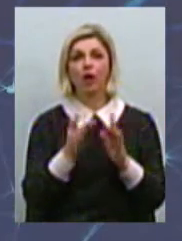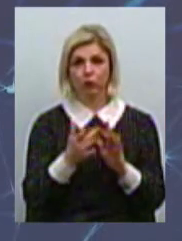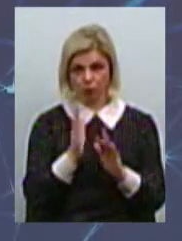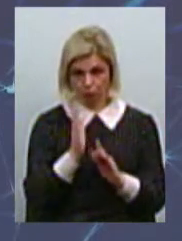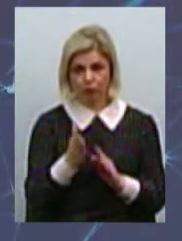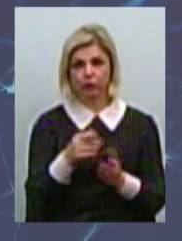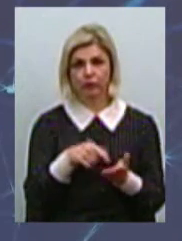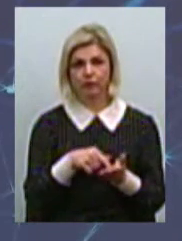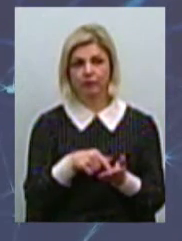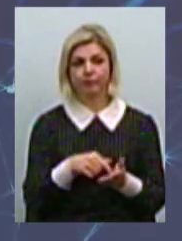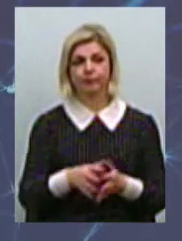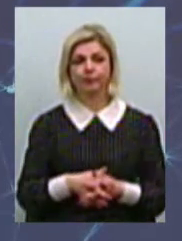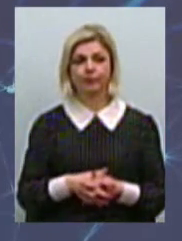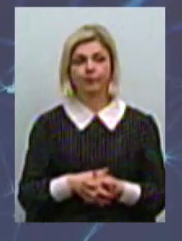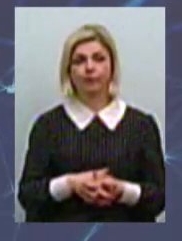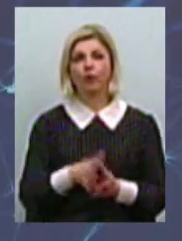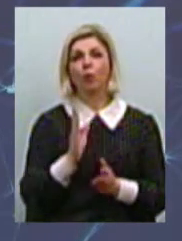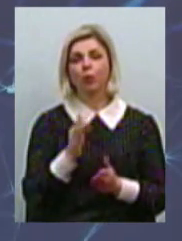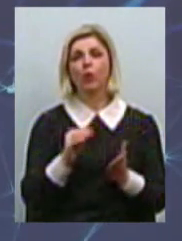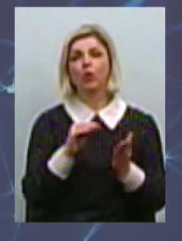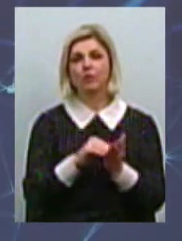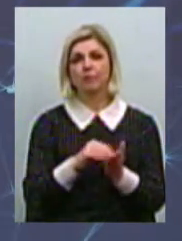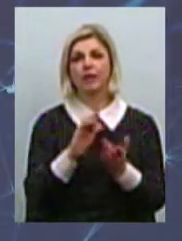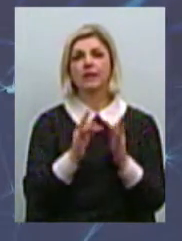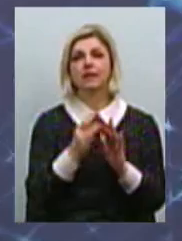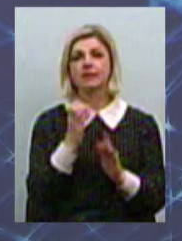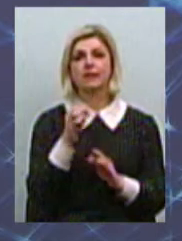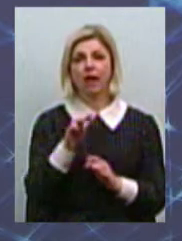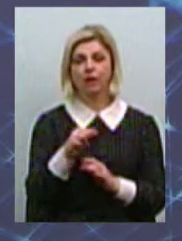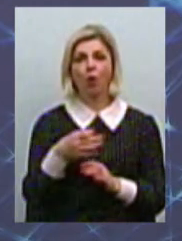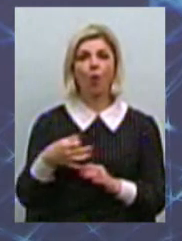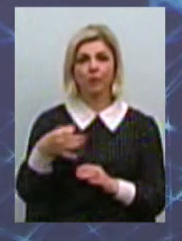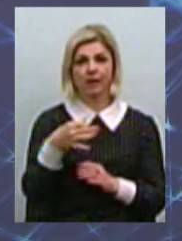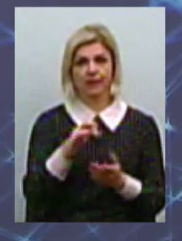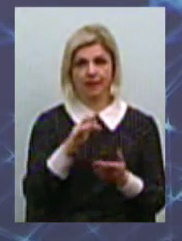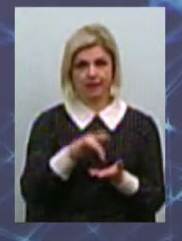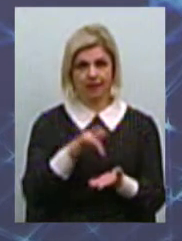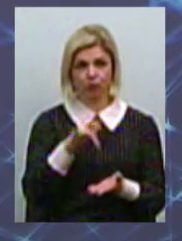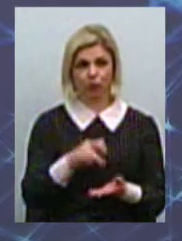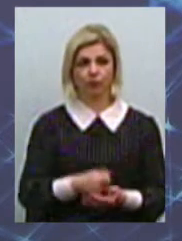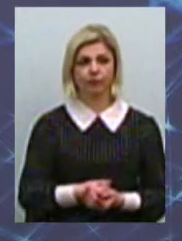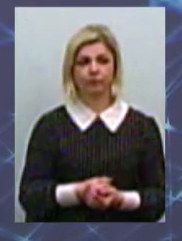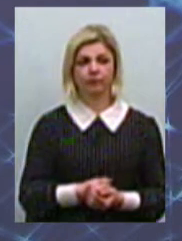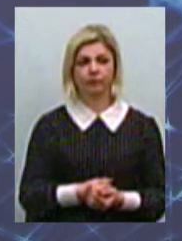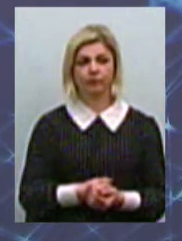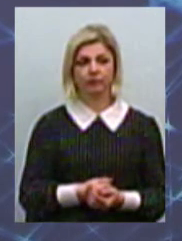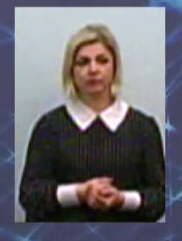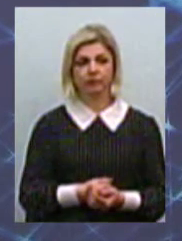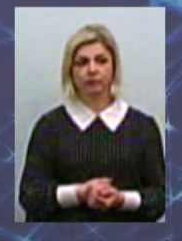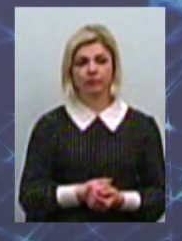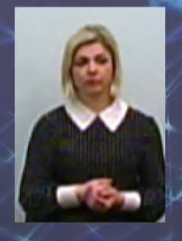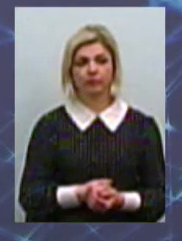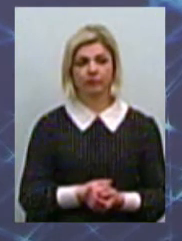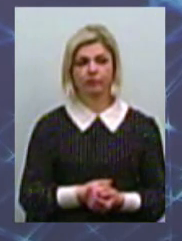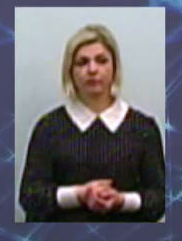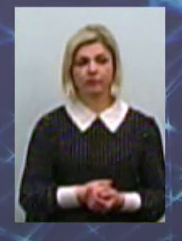з'явитися? Вона буде розміщена на сайті обласного центру. Так, і, ну, можливо,